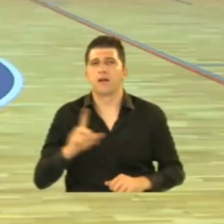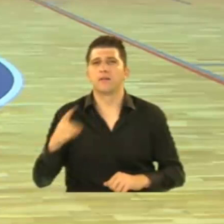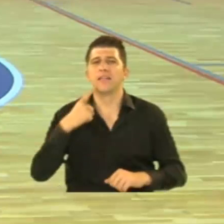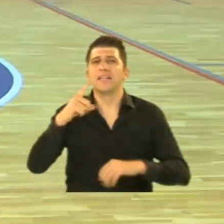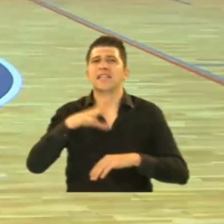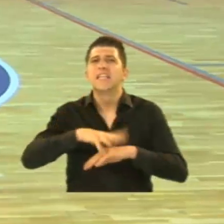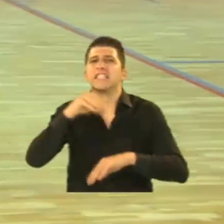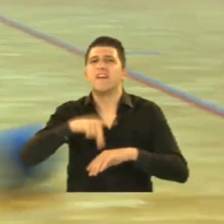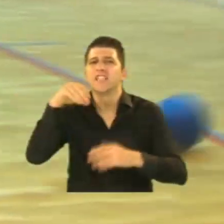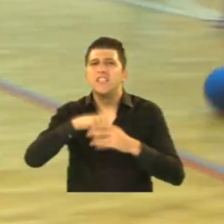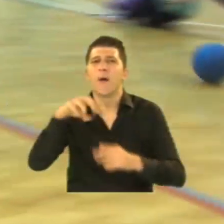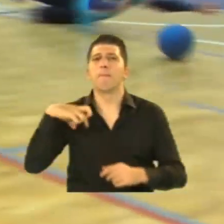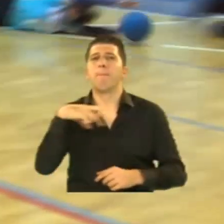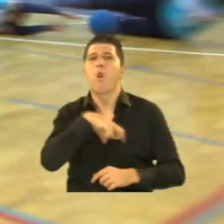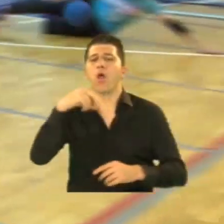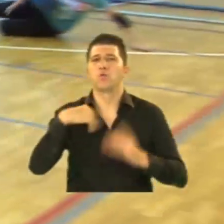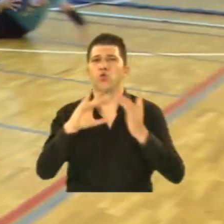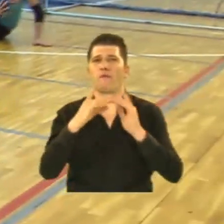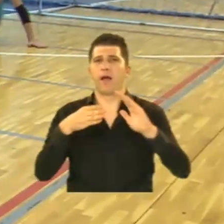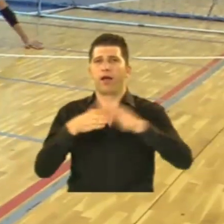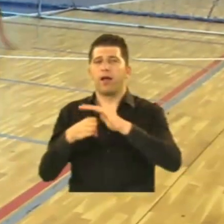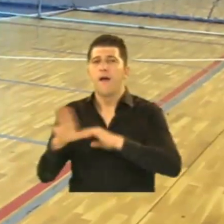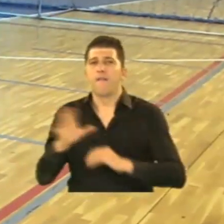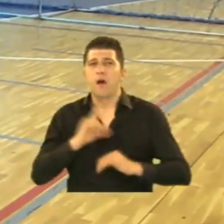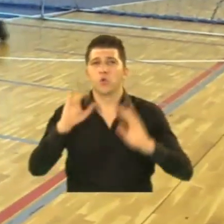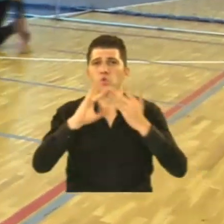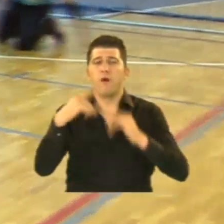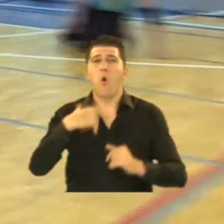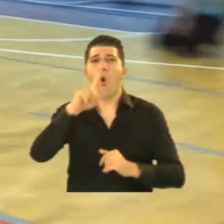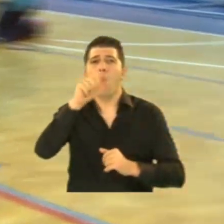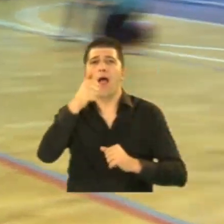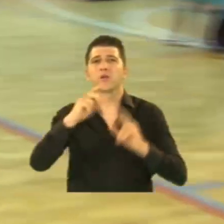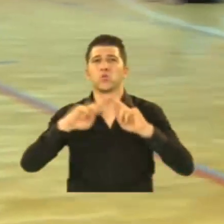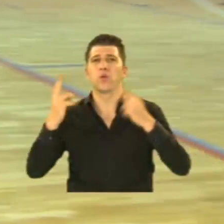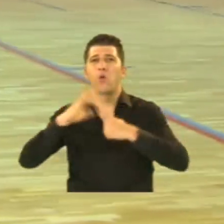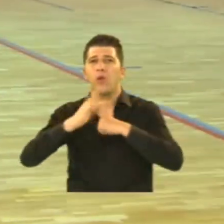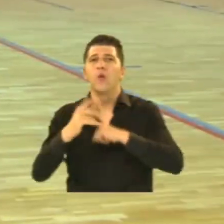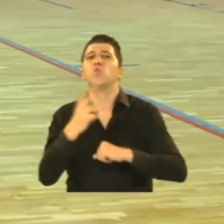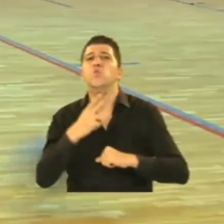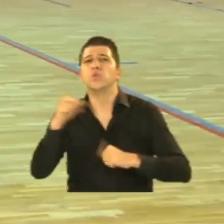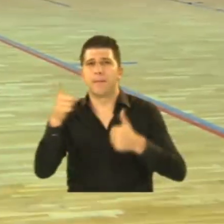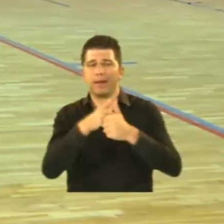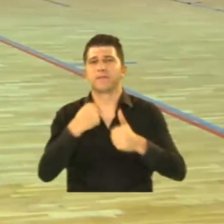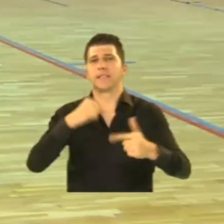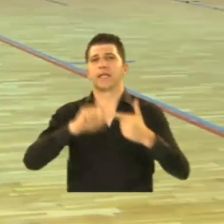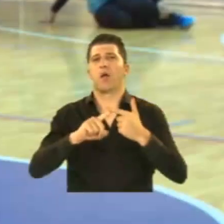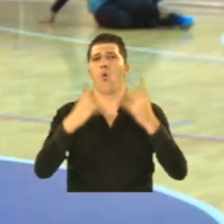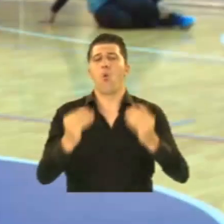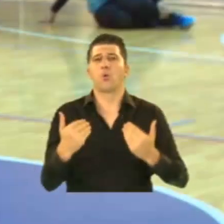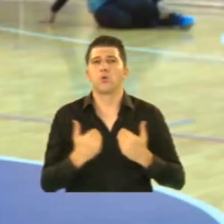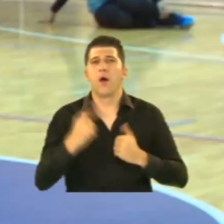güveniyoruz. İsveç'te ve Polonya'da turnuvalara katıldık. Bu turnuvalarda 16 ülke arasında Rusya'nın ardından ikinci